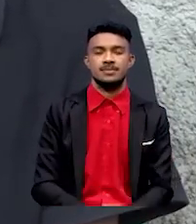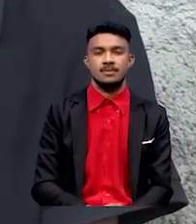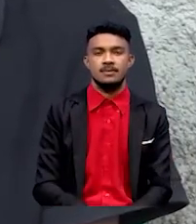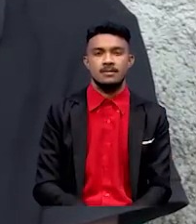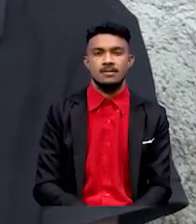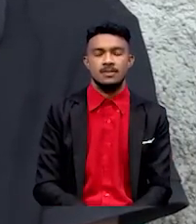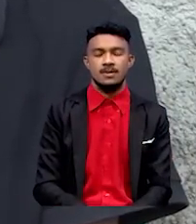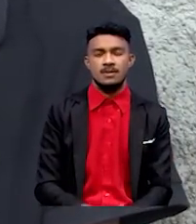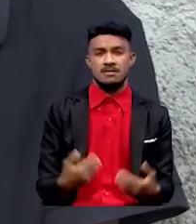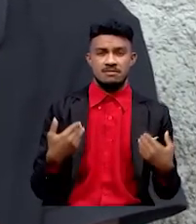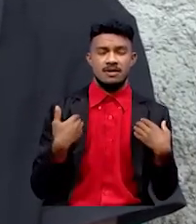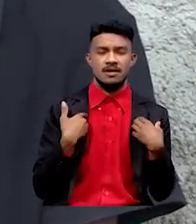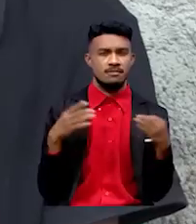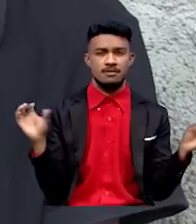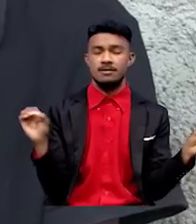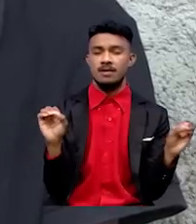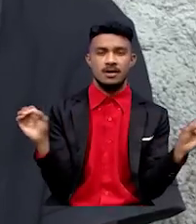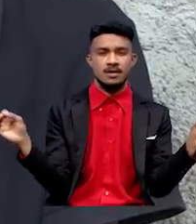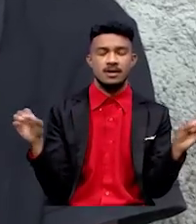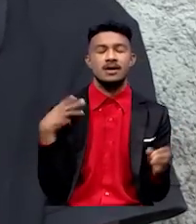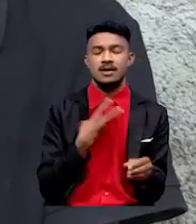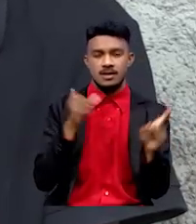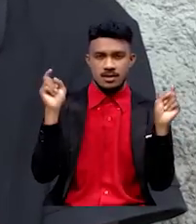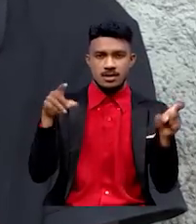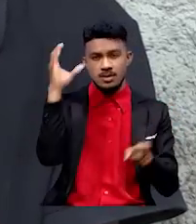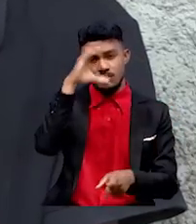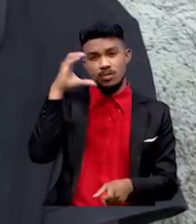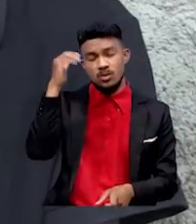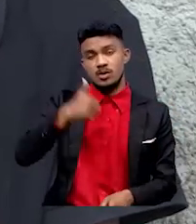Atau ia kelayamur itu sana sana emak itu mungkin buka rasa.